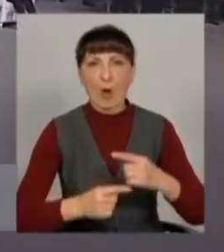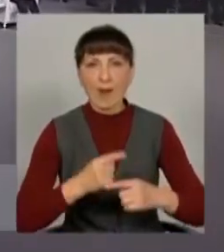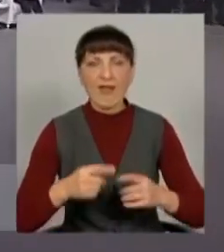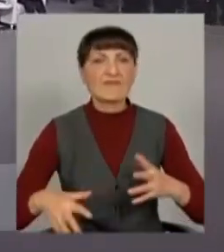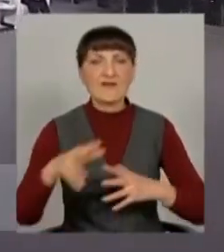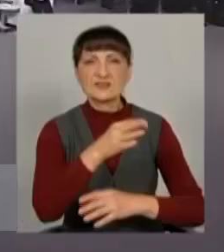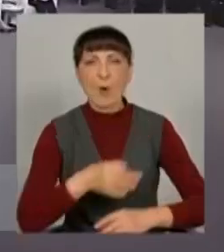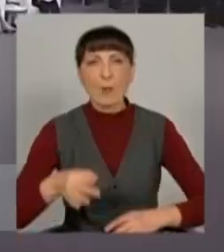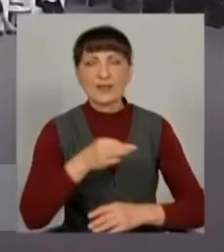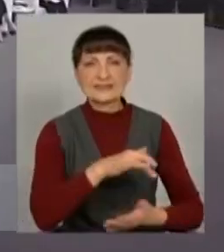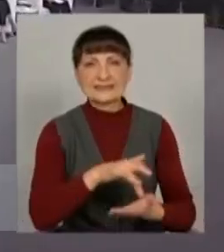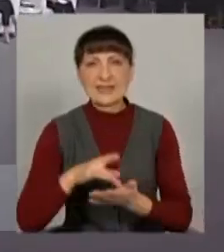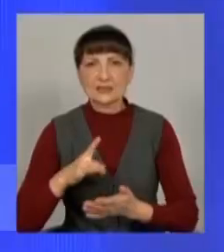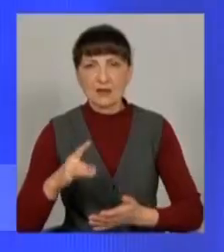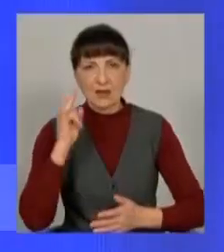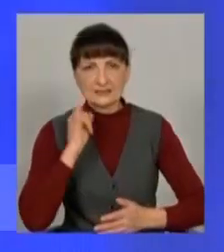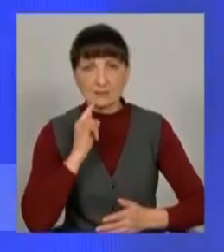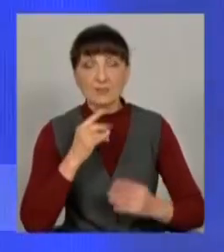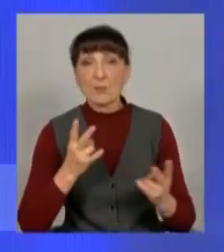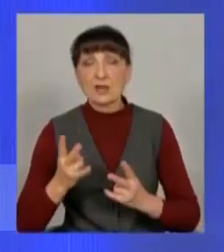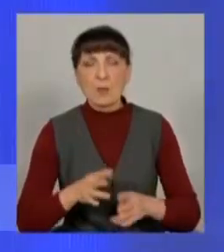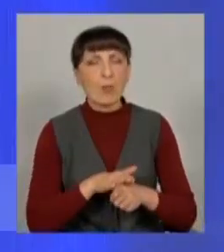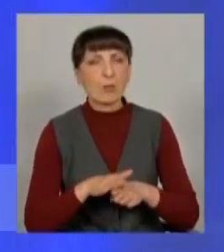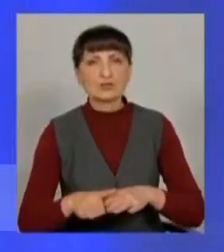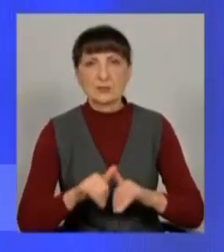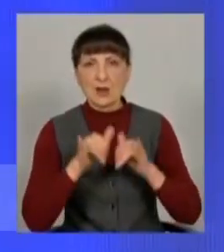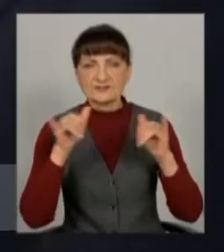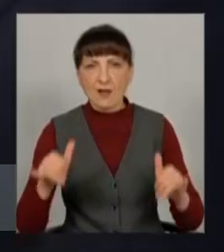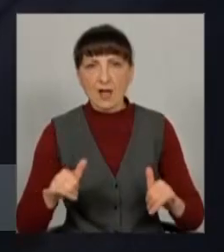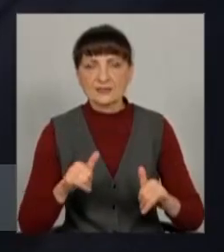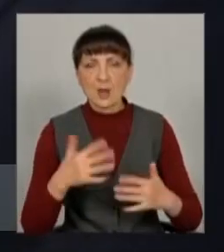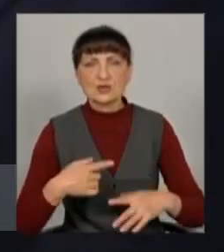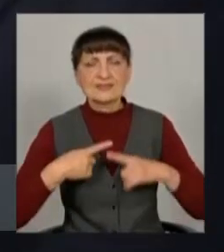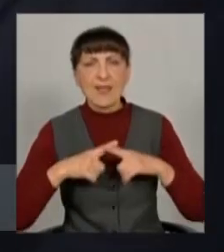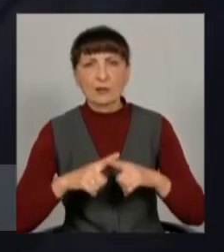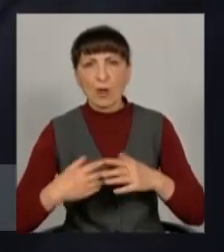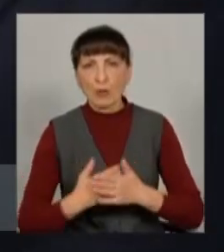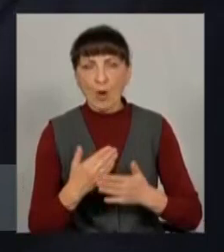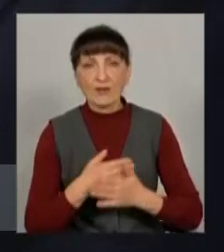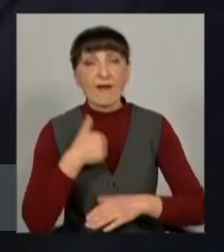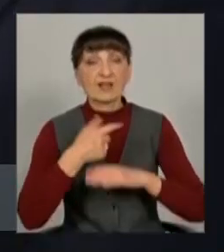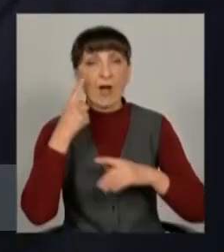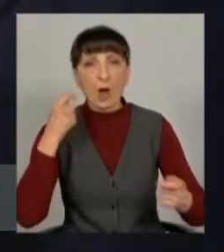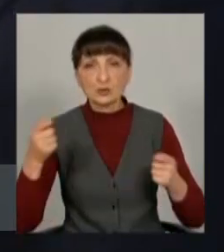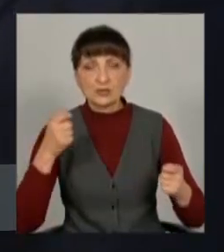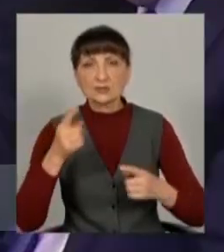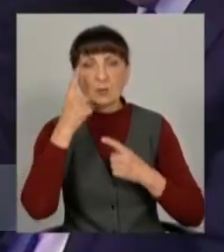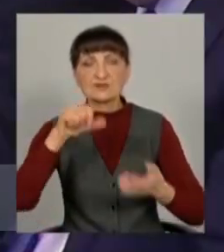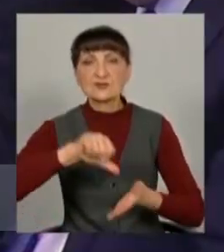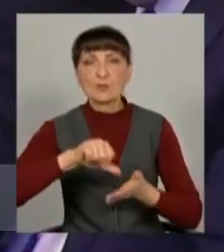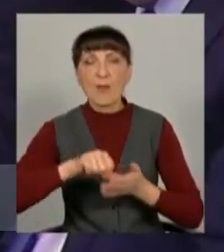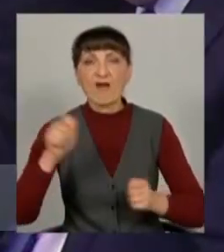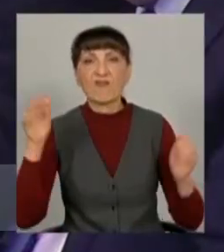во всех областных центрах страны о необходимости полномасштабного развёртывания инновационных технологий глава государства сообщил выступая на форуме